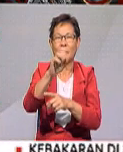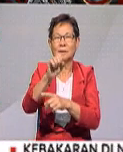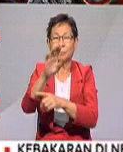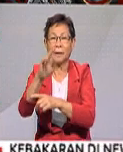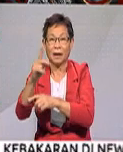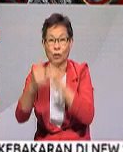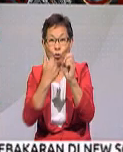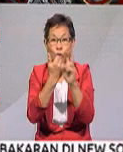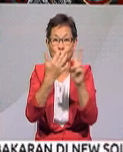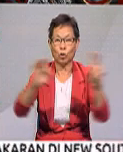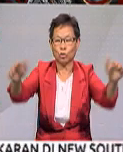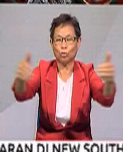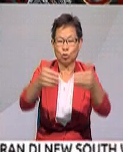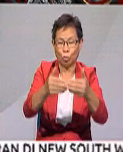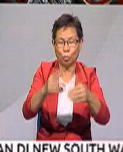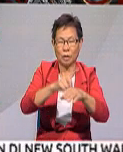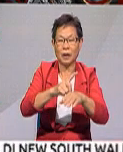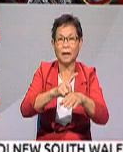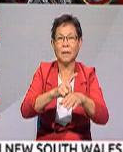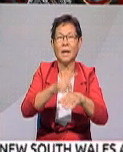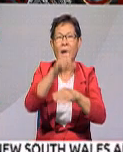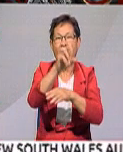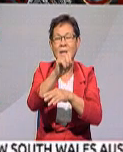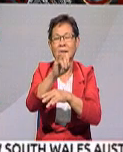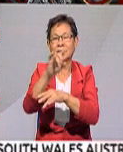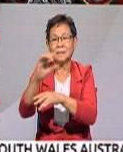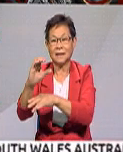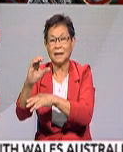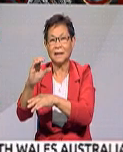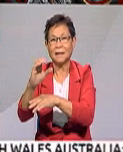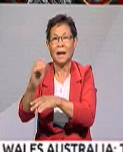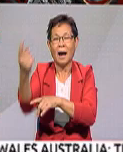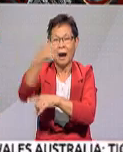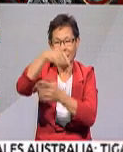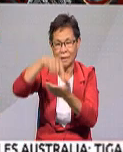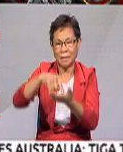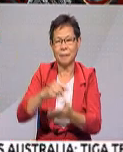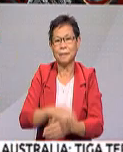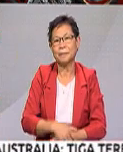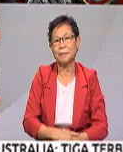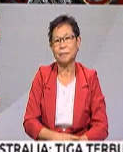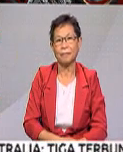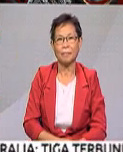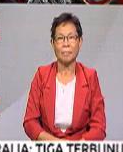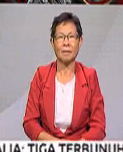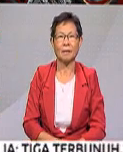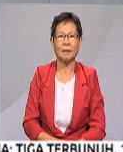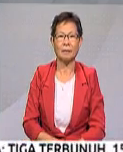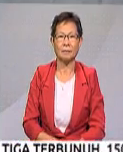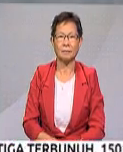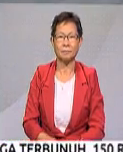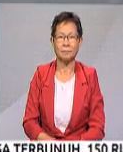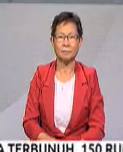2019 yang menutup tirainya di litar antarabangsa Sepang hari ini.